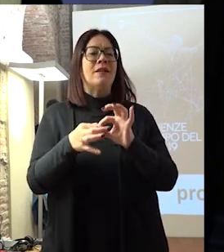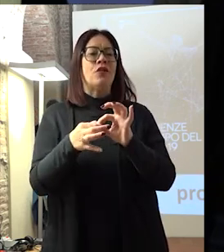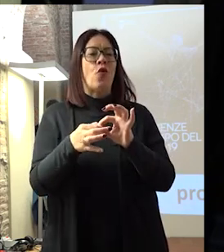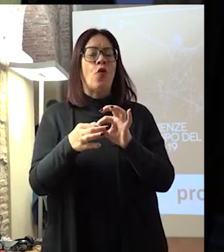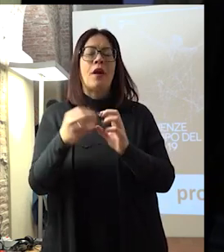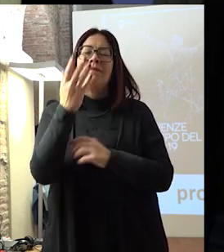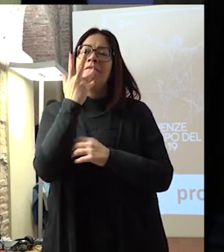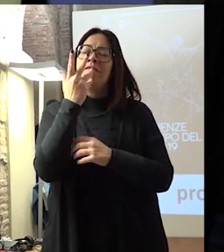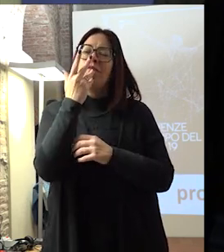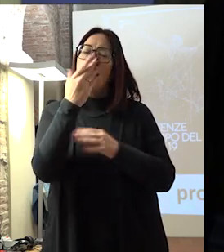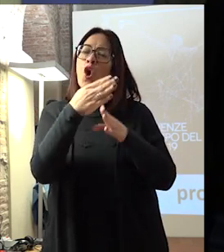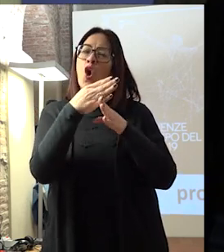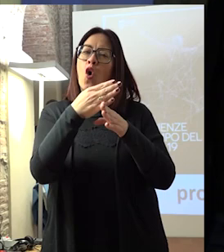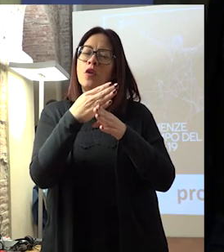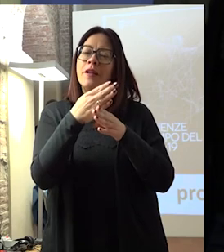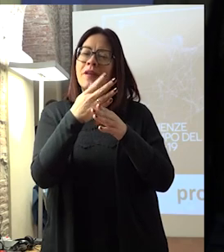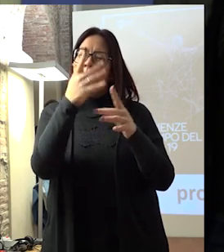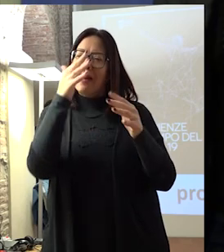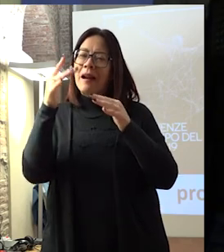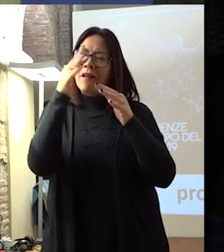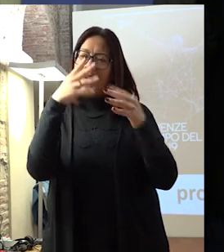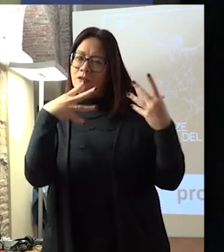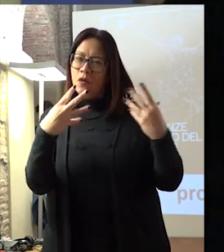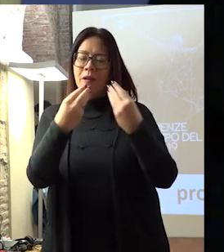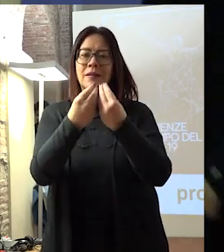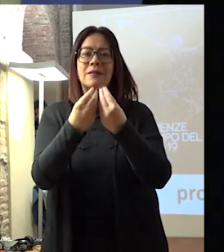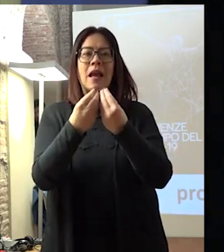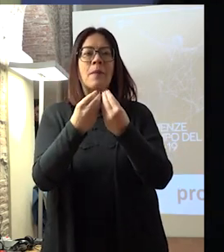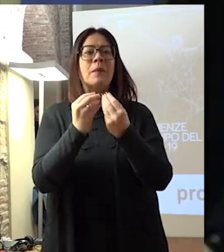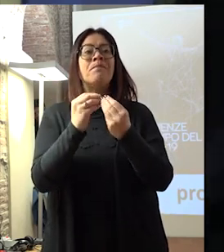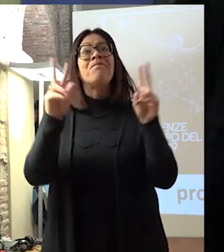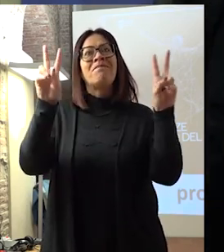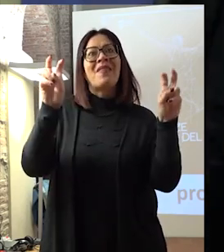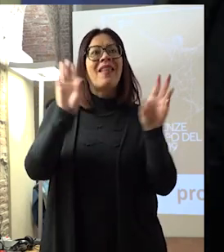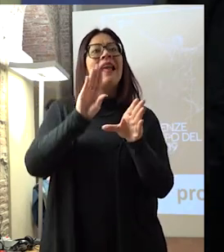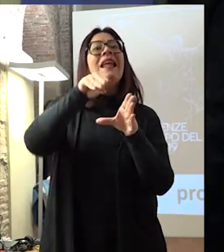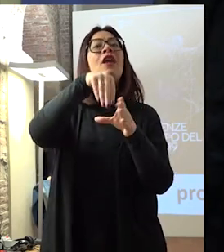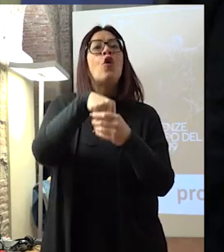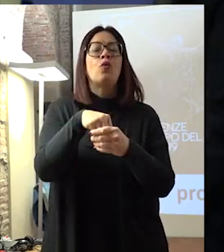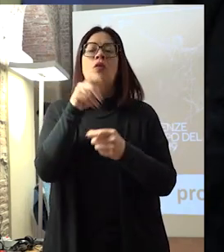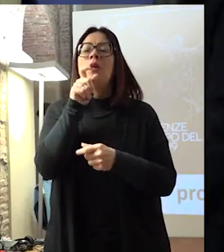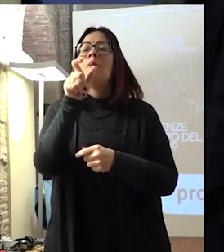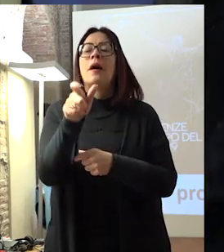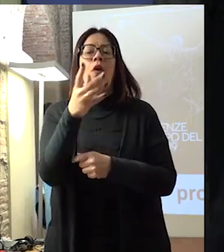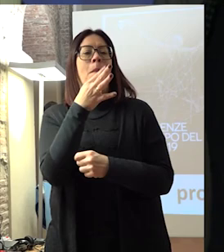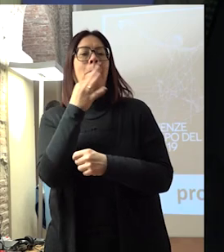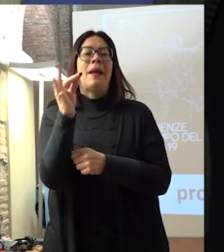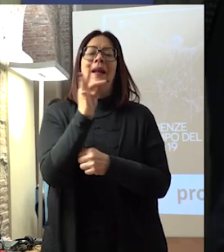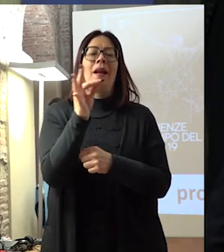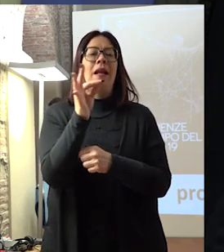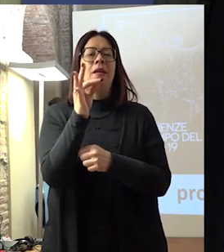alcune piccolissime riflessioni. Inclusione è una parola molto bella ed è una parola